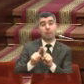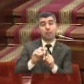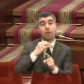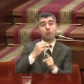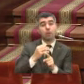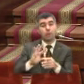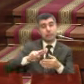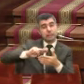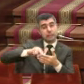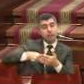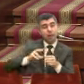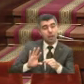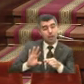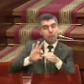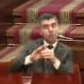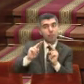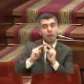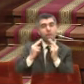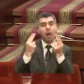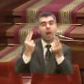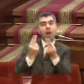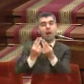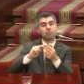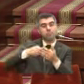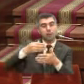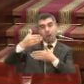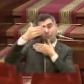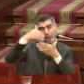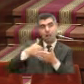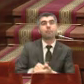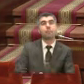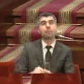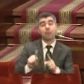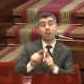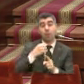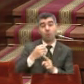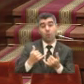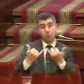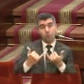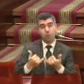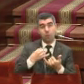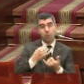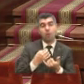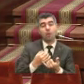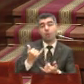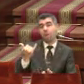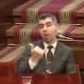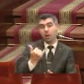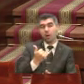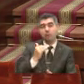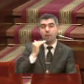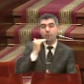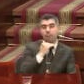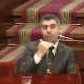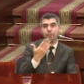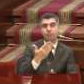الدولية التي صادقت عليها بلادنا. لذا فإننا نطالبكم السيدة الوزيرة المحترمة بضرورة الإسراع